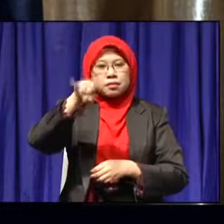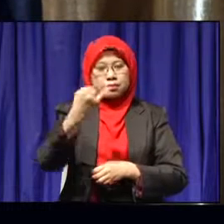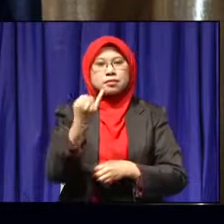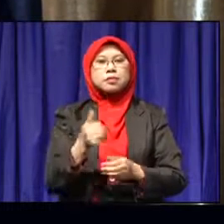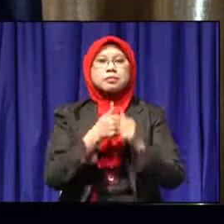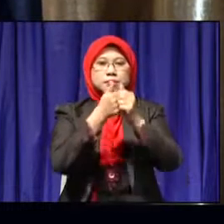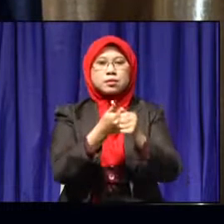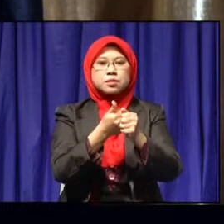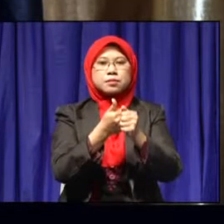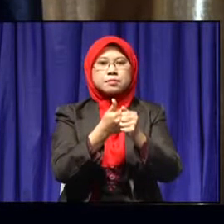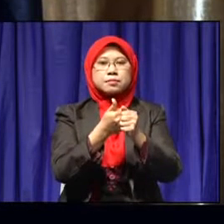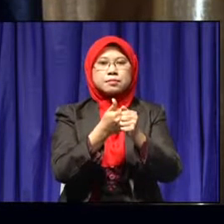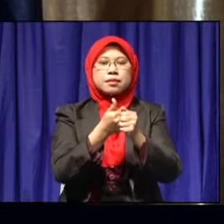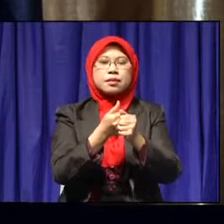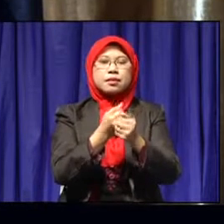kemudahan-kemudahan